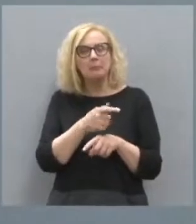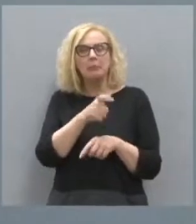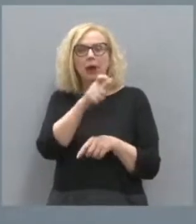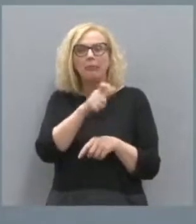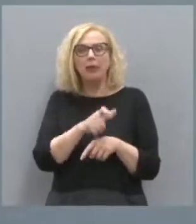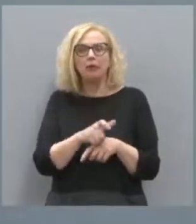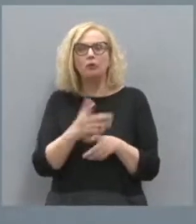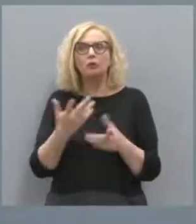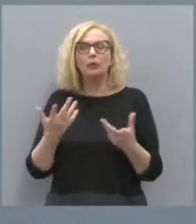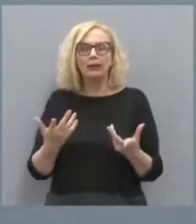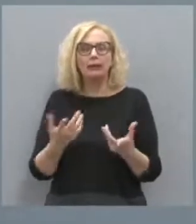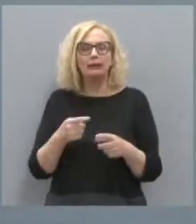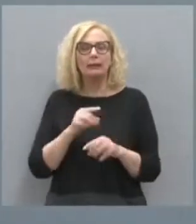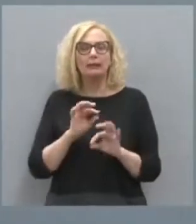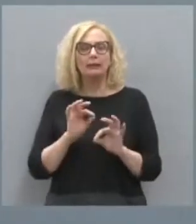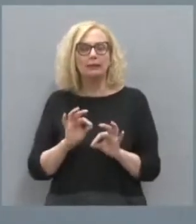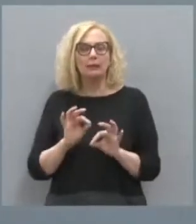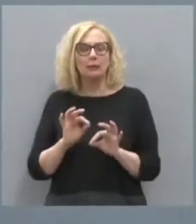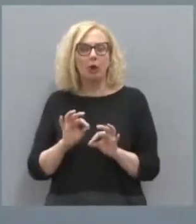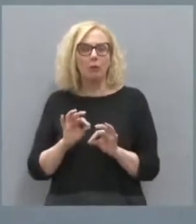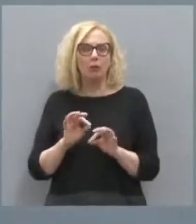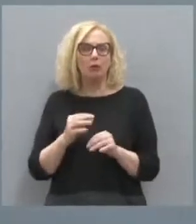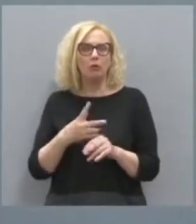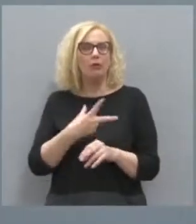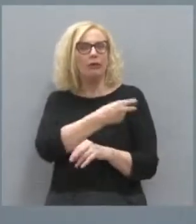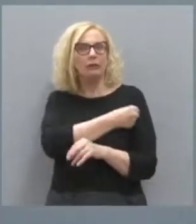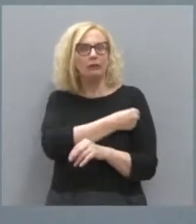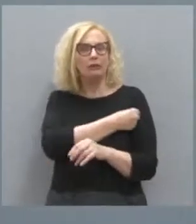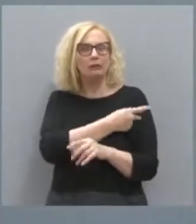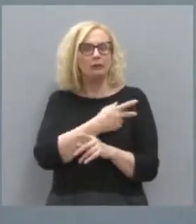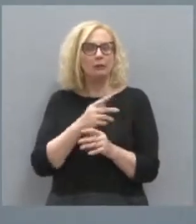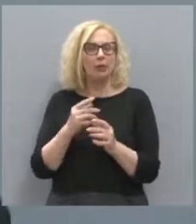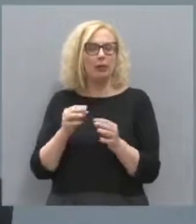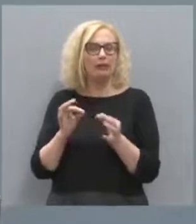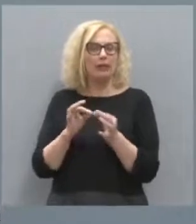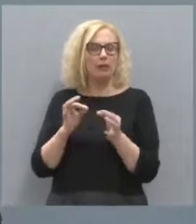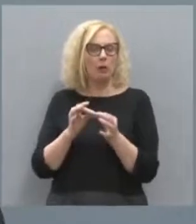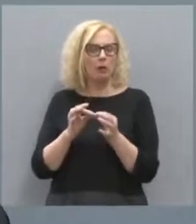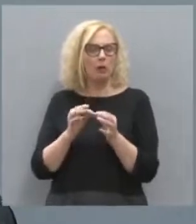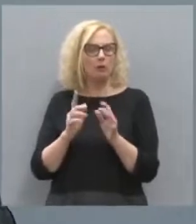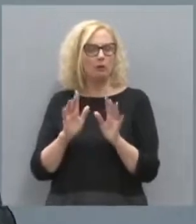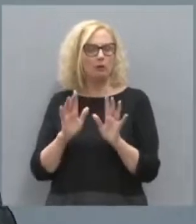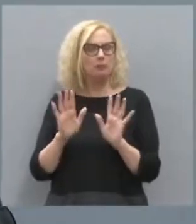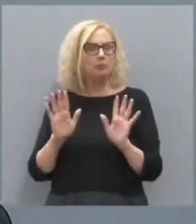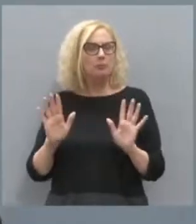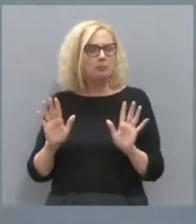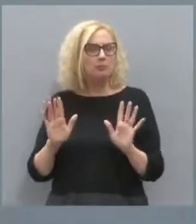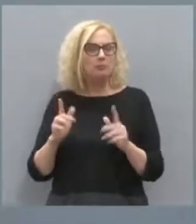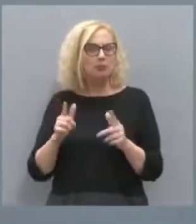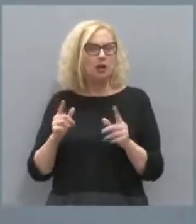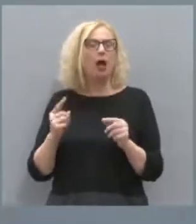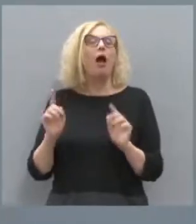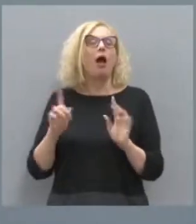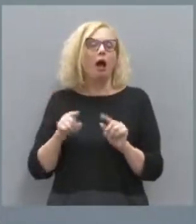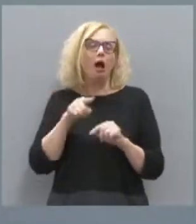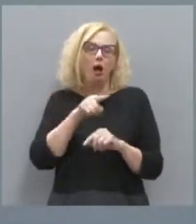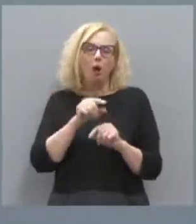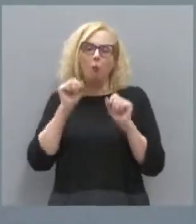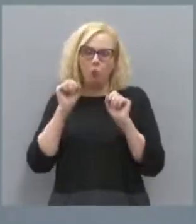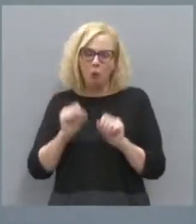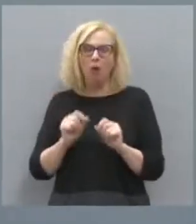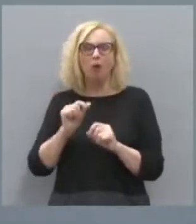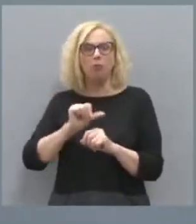contrariato dal tema di vaccinarsi tra noi mettiamo a disposizione questa possibilità anche per chi vorrà